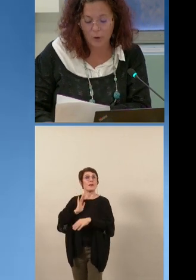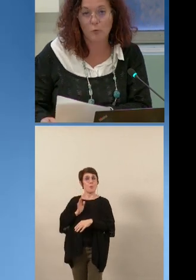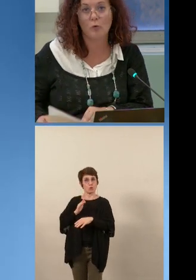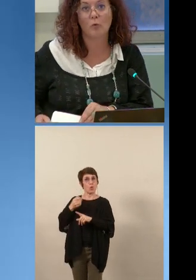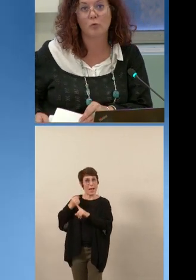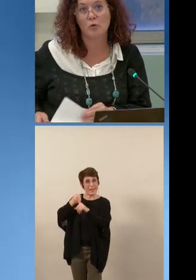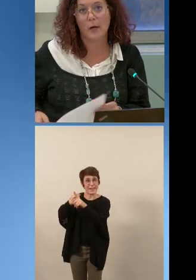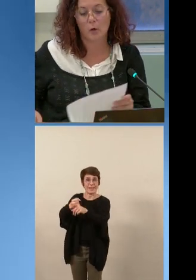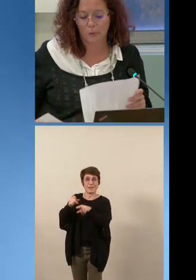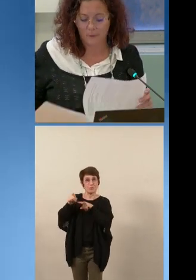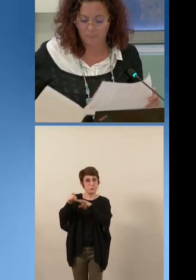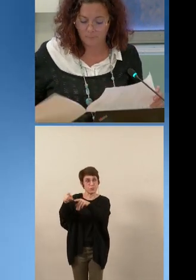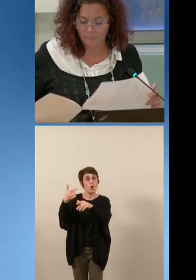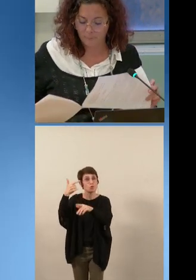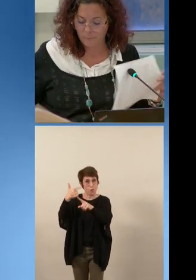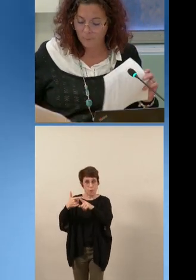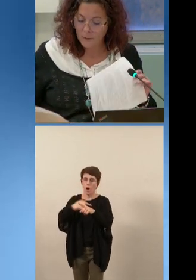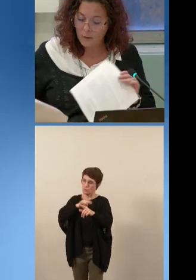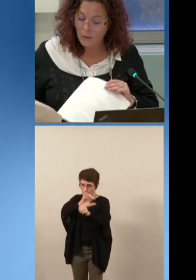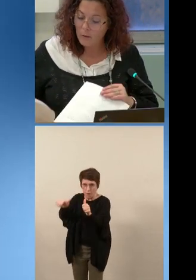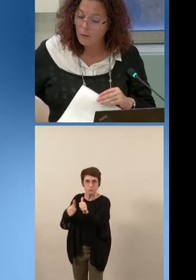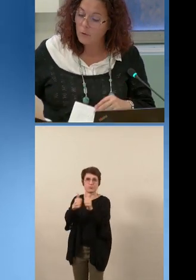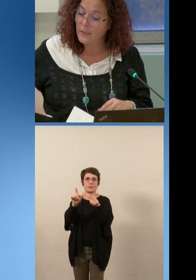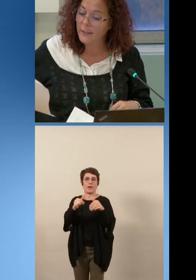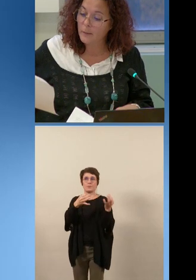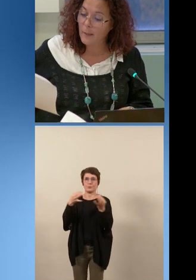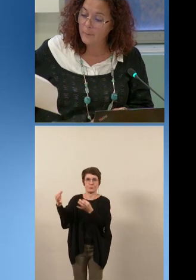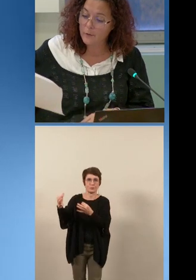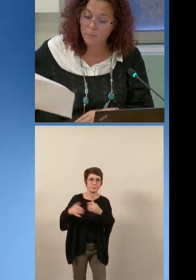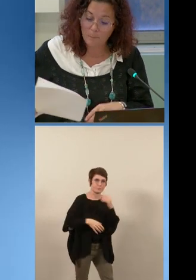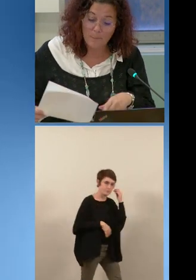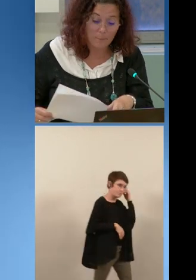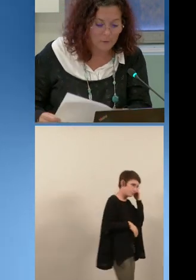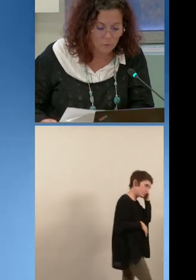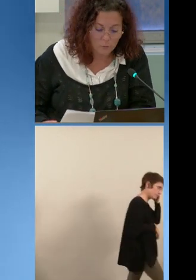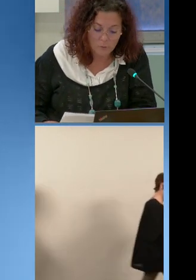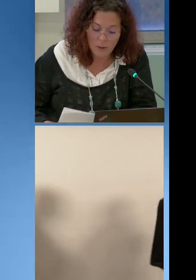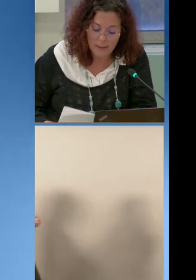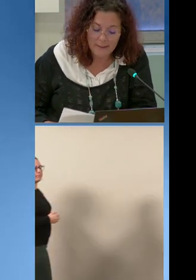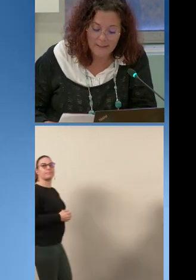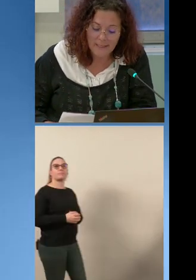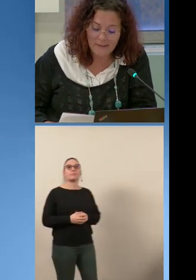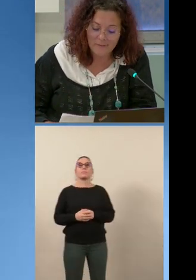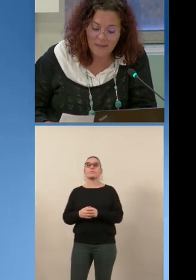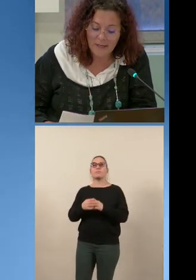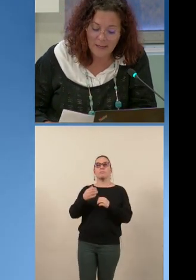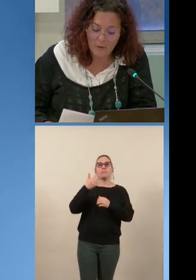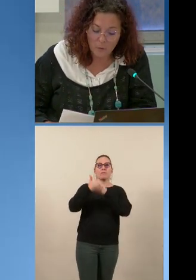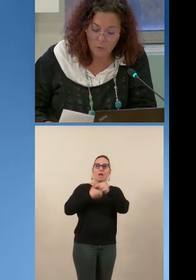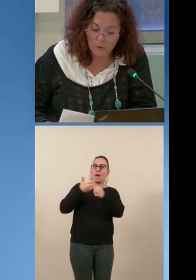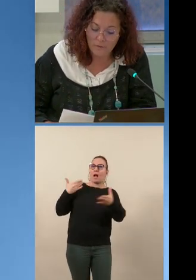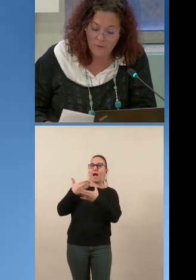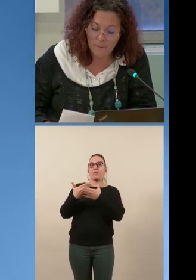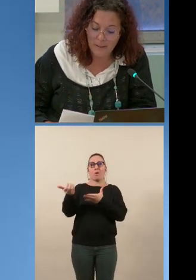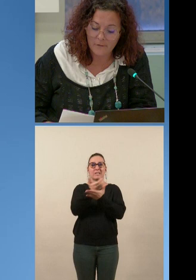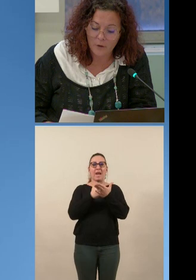qu'agronome nous serons toujours à leur côté une année qui per perpétu excusez-moi l'inégalité salariale